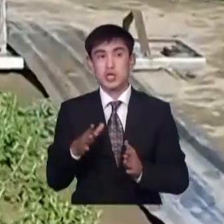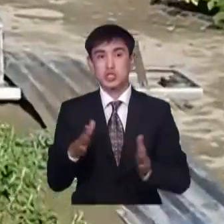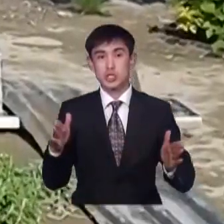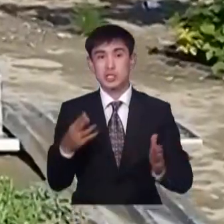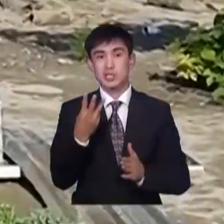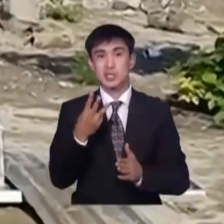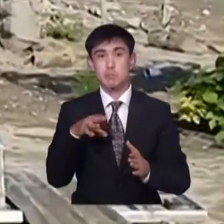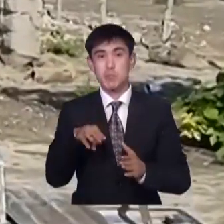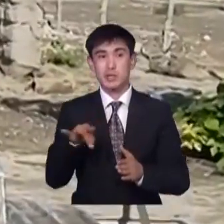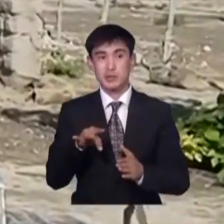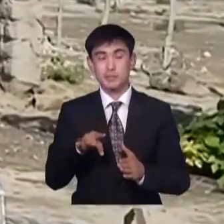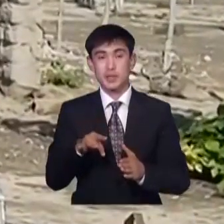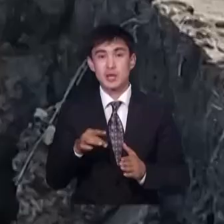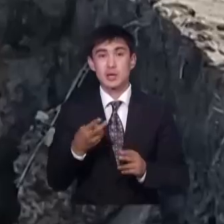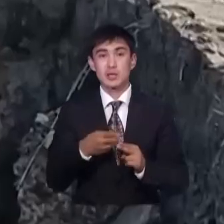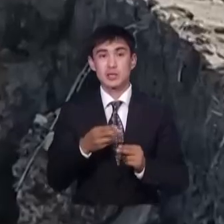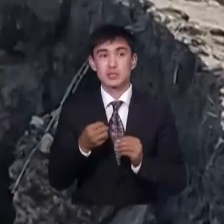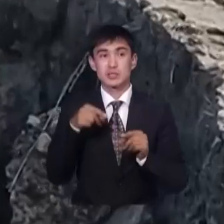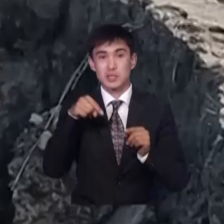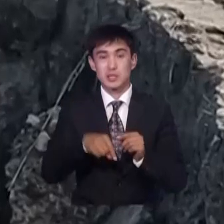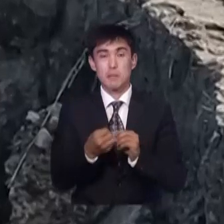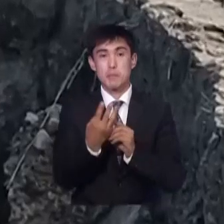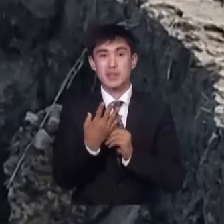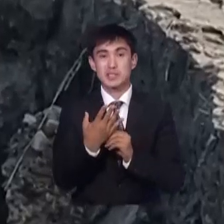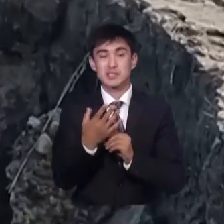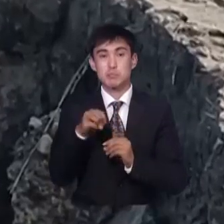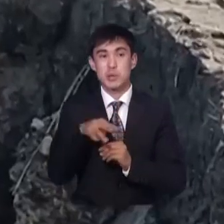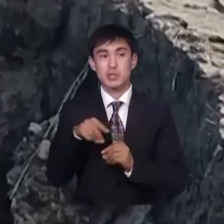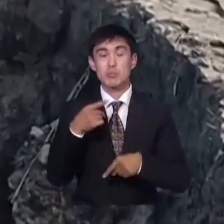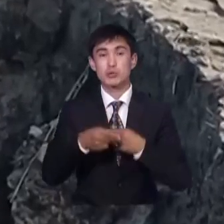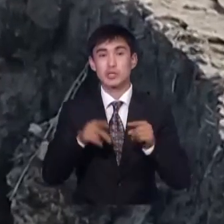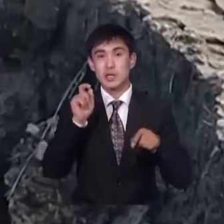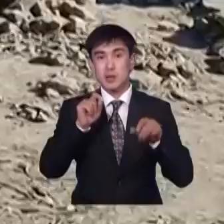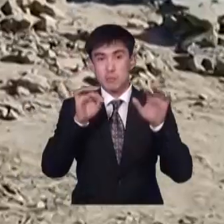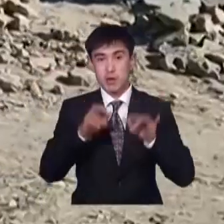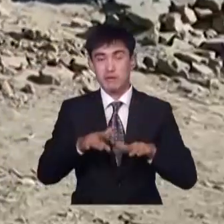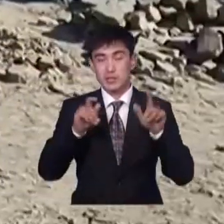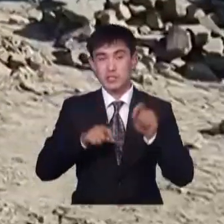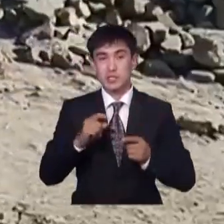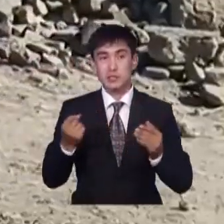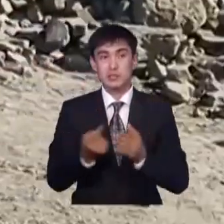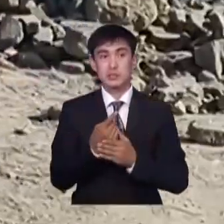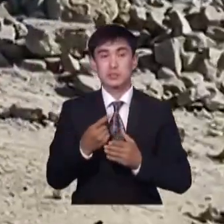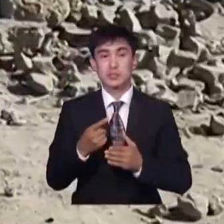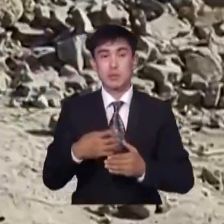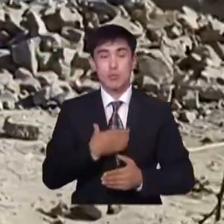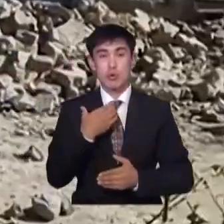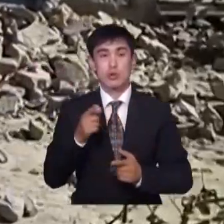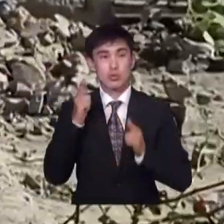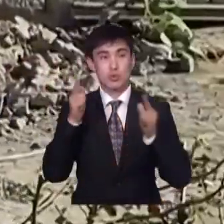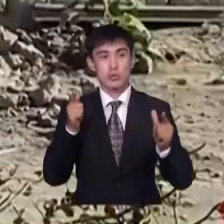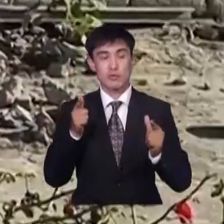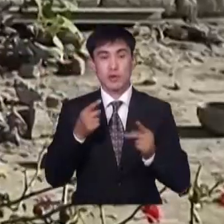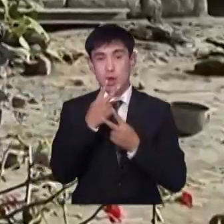около 3 метров, глубина примерно 15. Произошло это после проливных дождей. Жителей Эль-Кармена ночью напугал громкий рев, а на рассвете